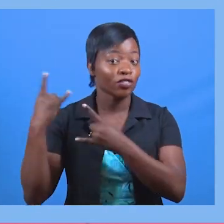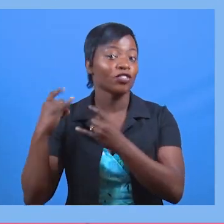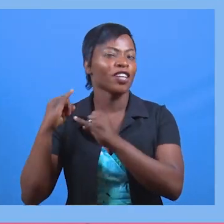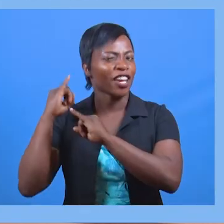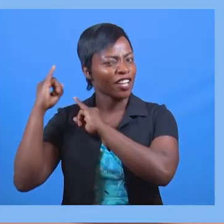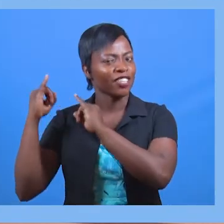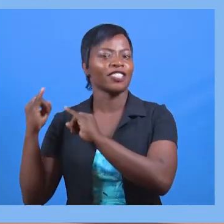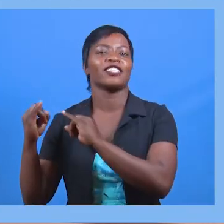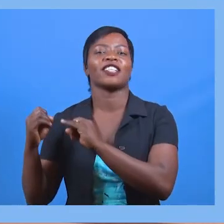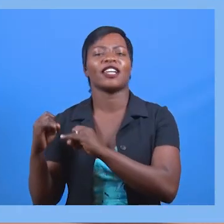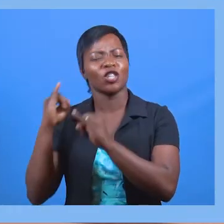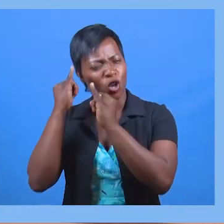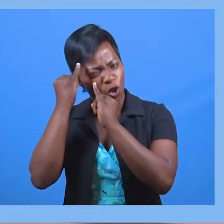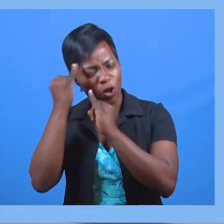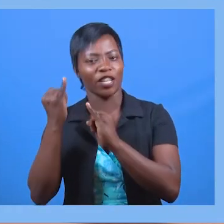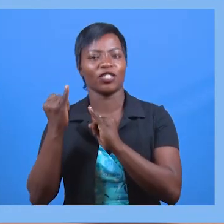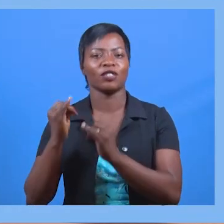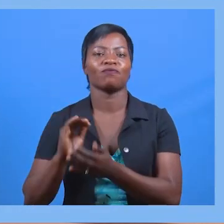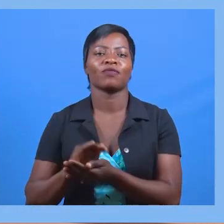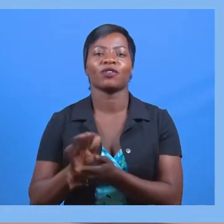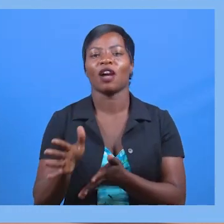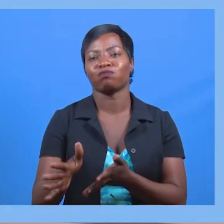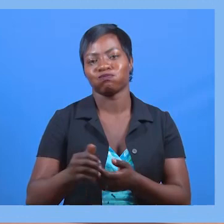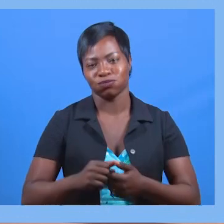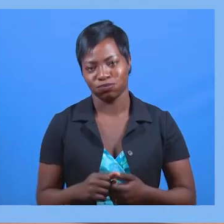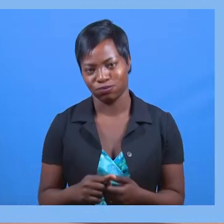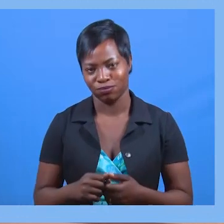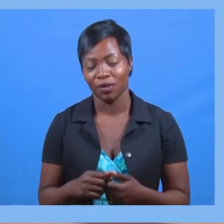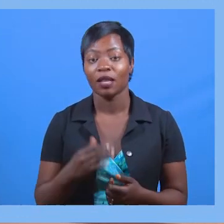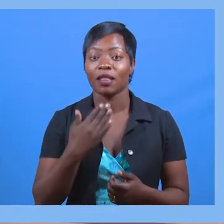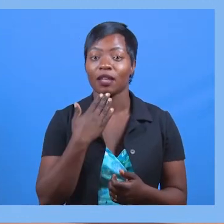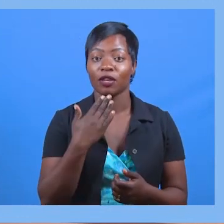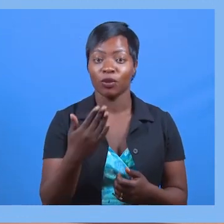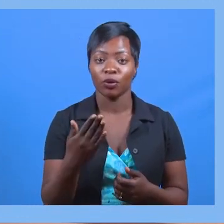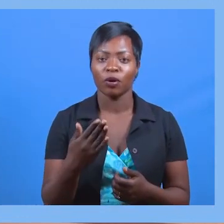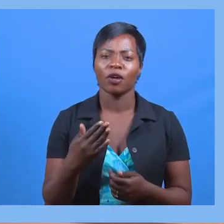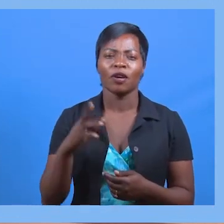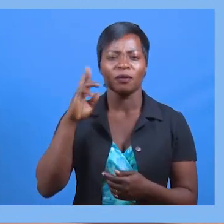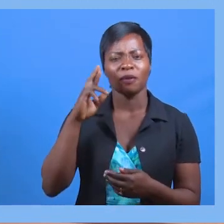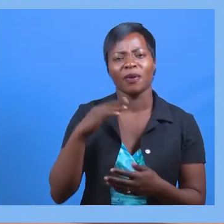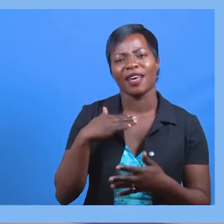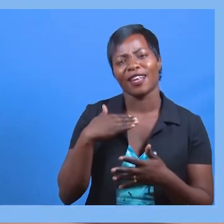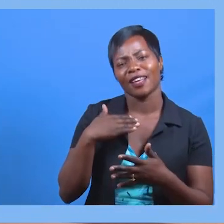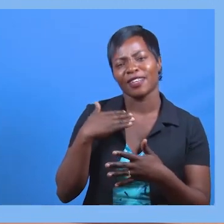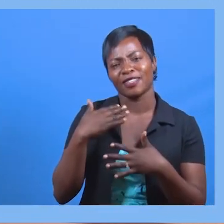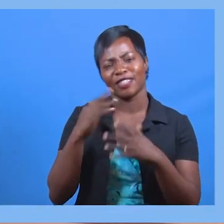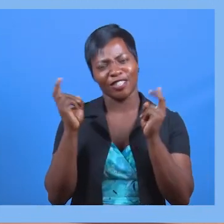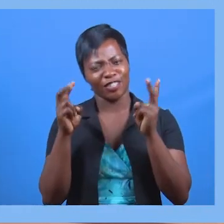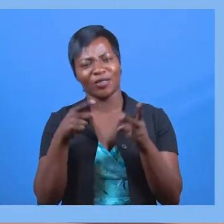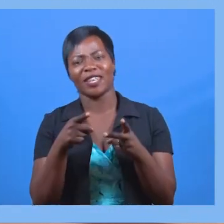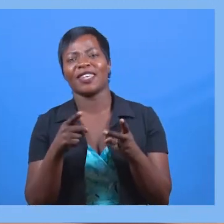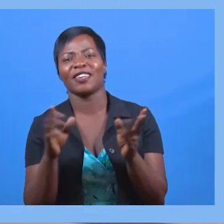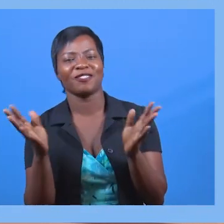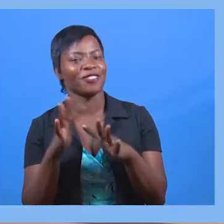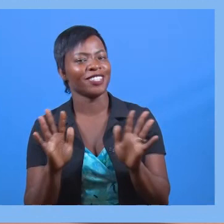Knowledge Systems. Tinotenda. Nyaya yedu hatina kuipedza Dr. Marongedze. Muneiona sei?